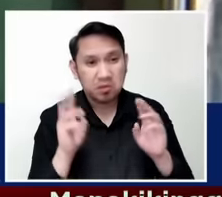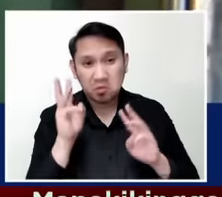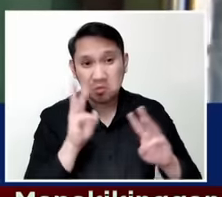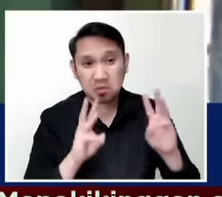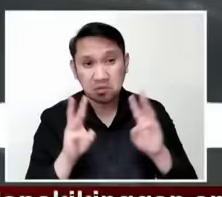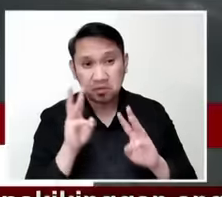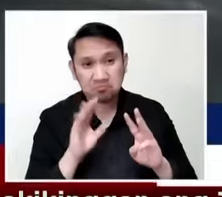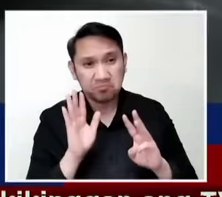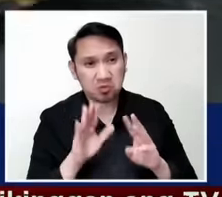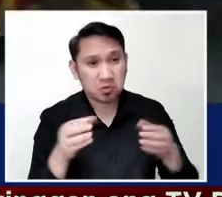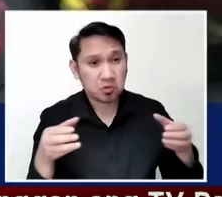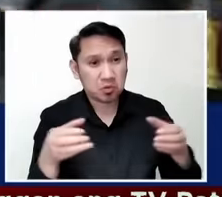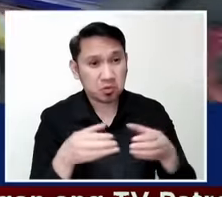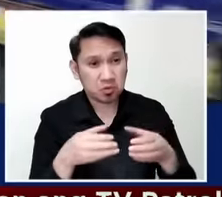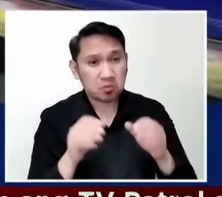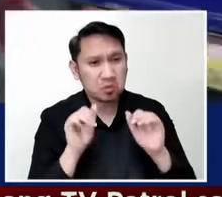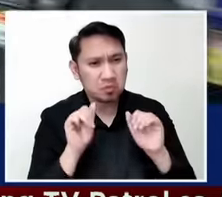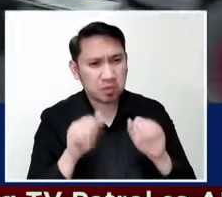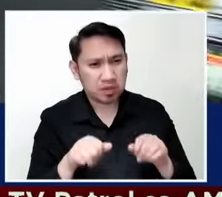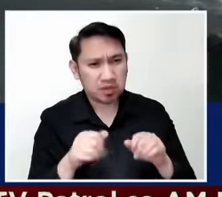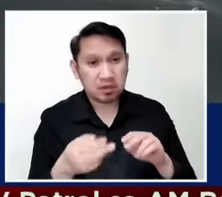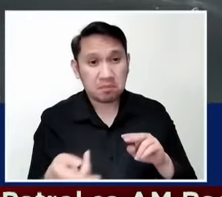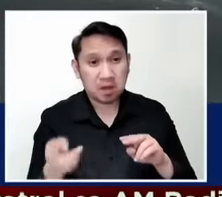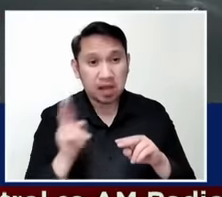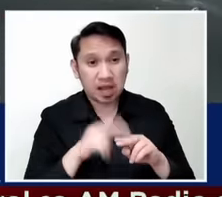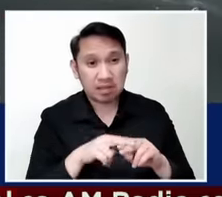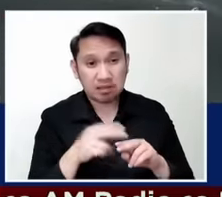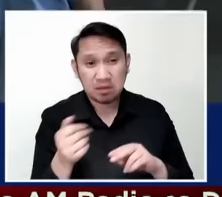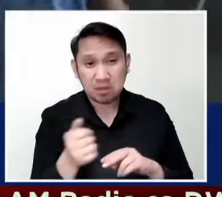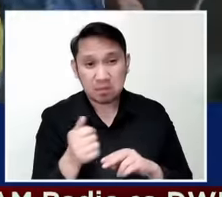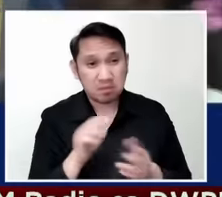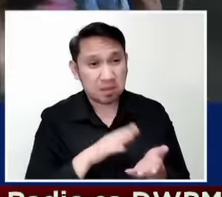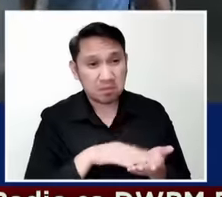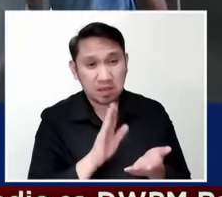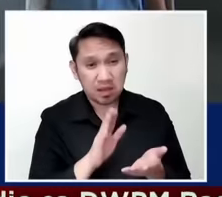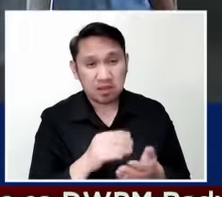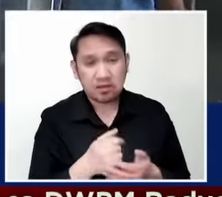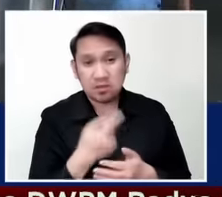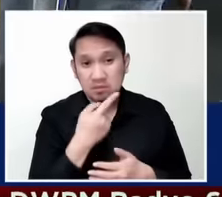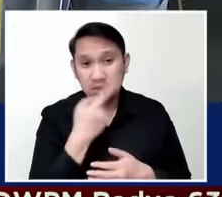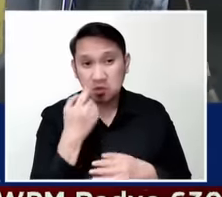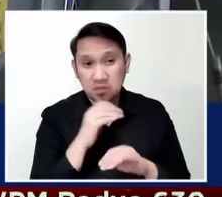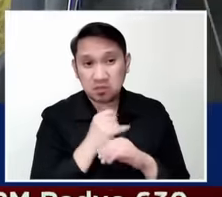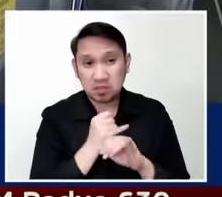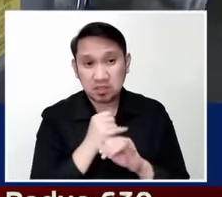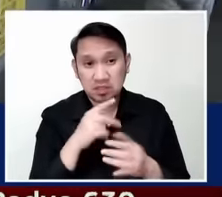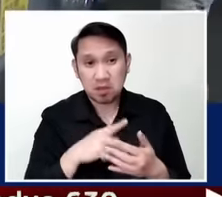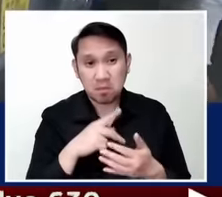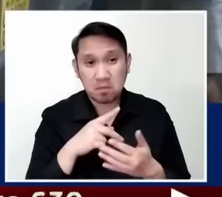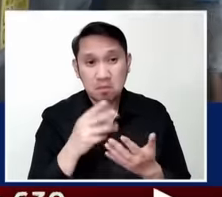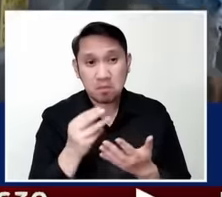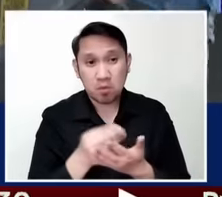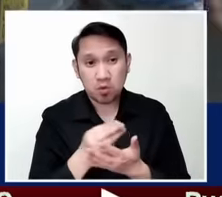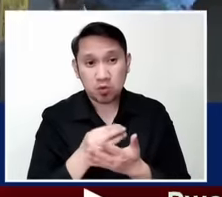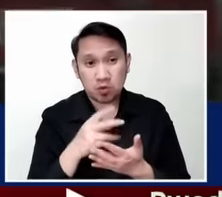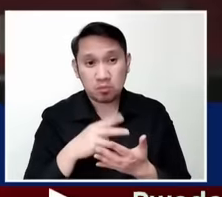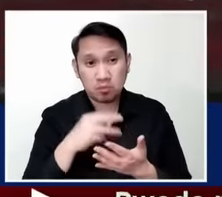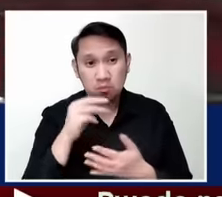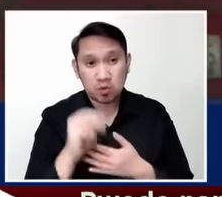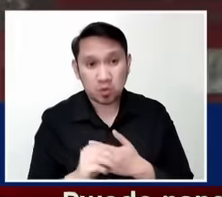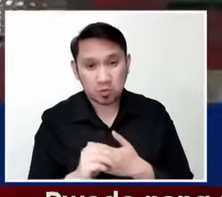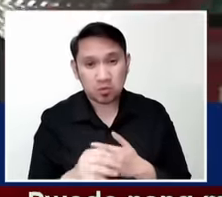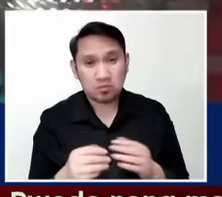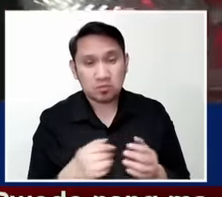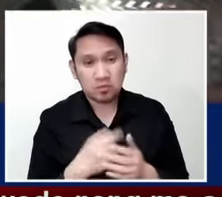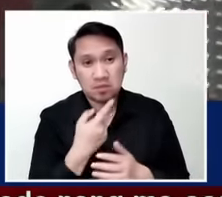isang grupo sa posibleng pagtaas ng pamasahe dahil sa jeepney modernization, lalo na't malaki ang magiging